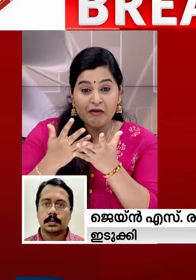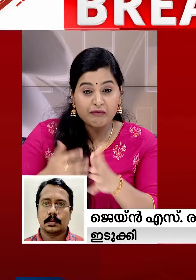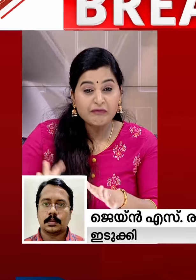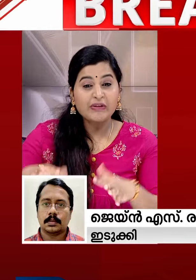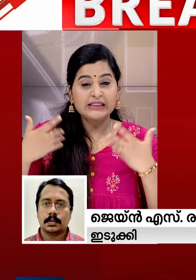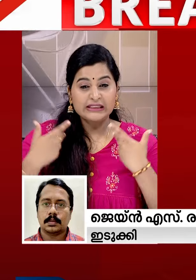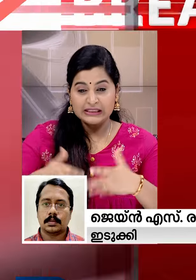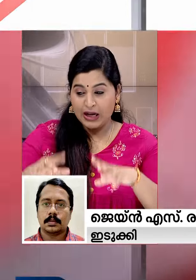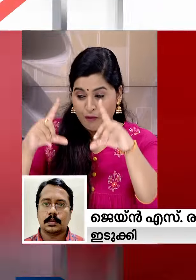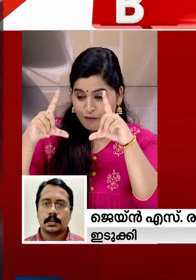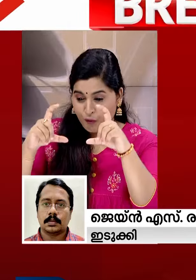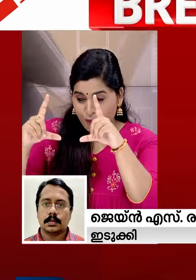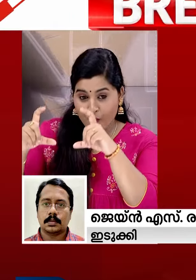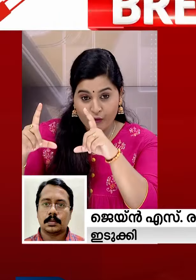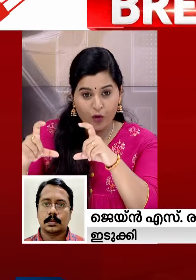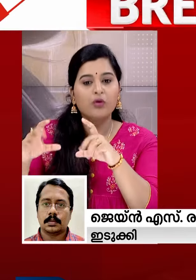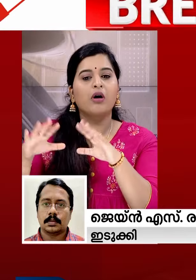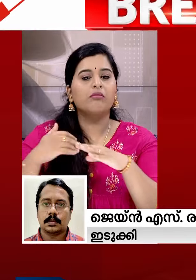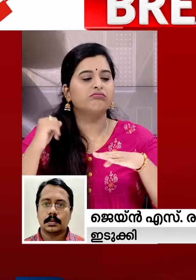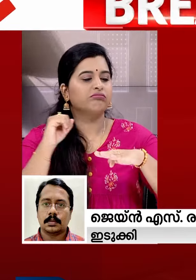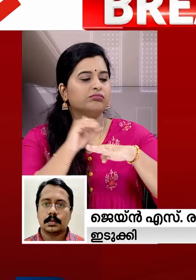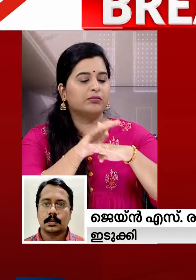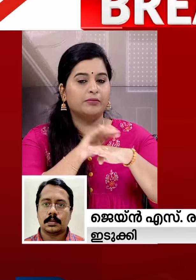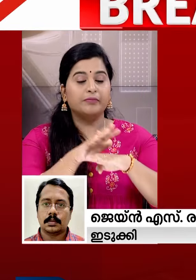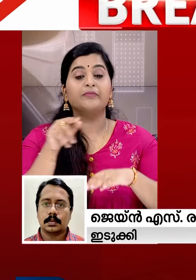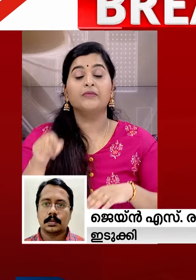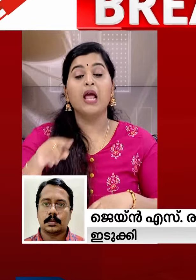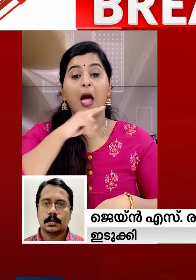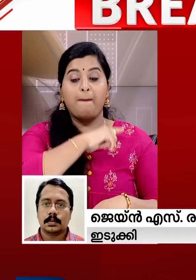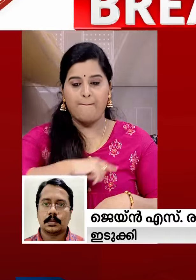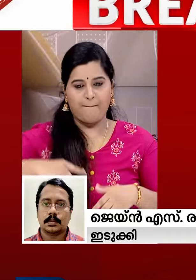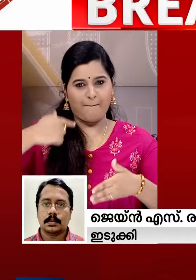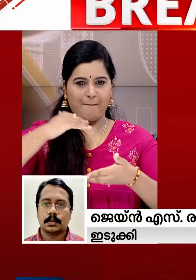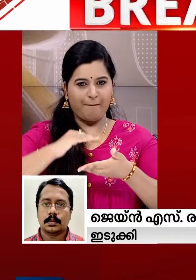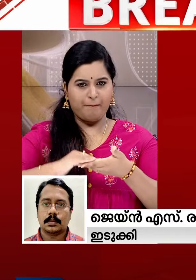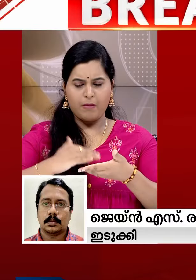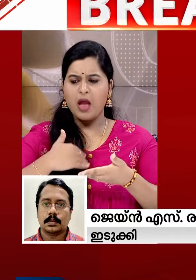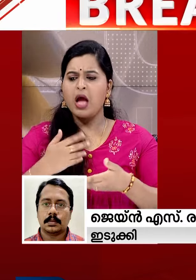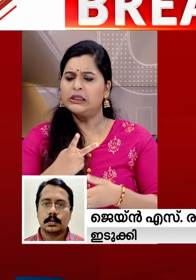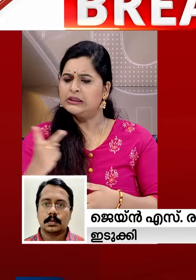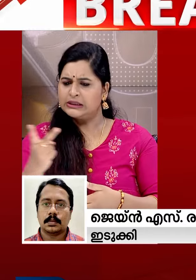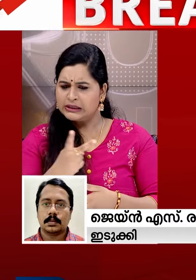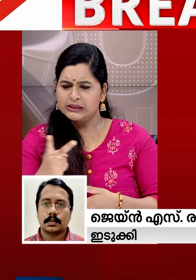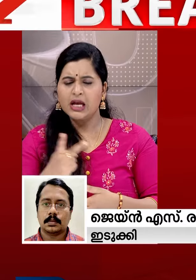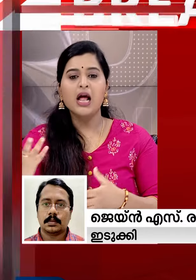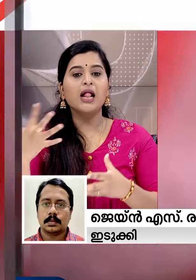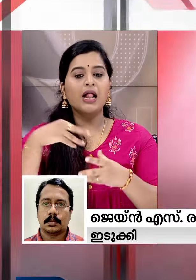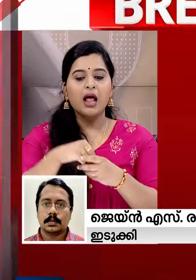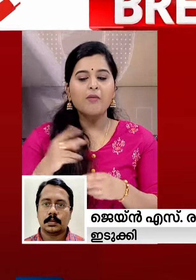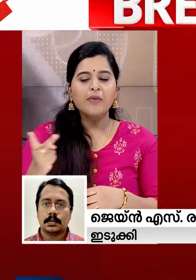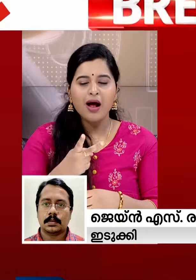അക്ഷയ, ഒരു വിവാഹ ചടങ്ങിൽ, കട്ടപ്പനയിലെ ഒരു വിവാഹ ചടങ്ങിൽ പങ്കെടുക്കാനെത്തിയപ്പോഴാണ് ബിബിനും യുവതിയുമായി